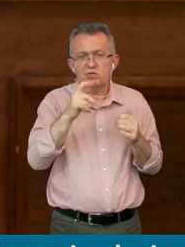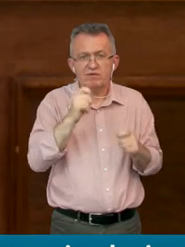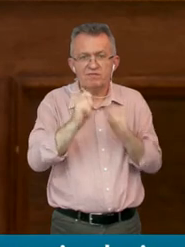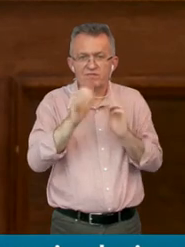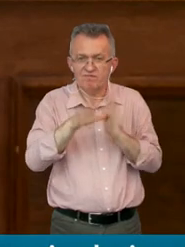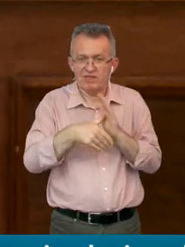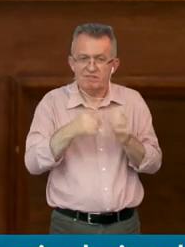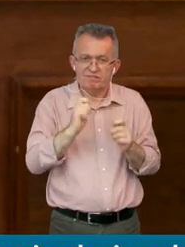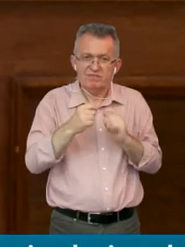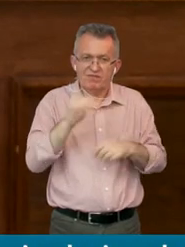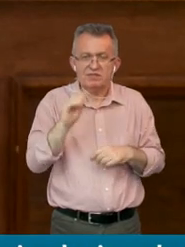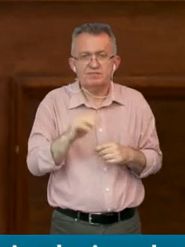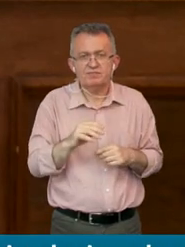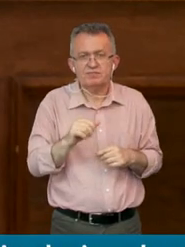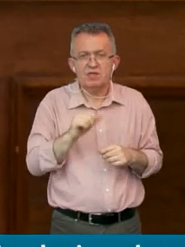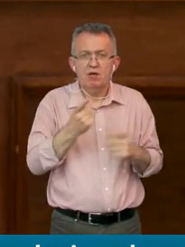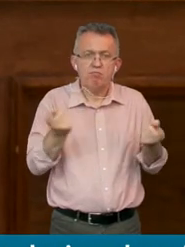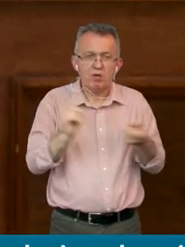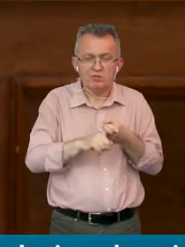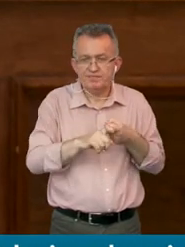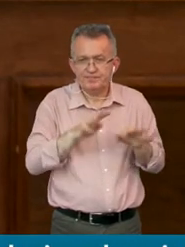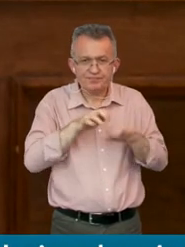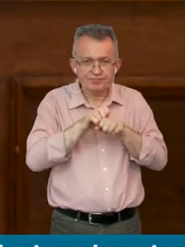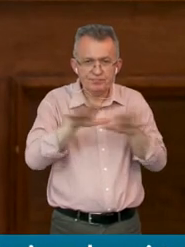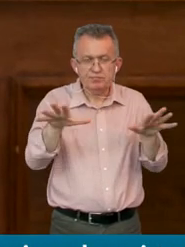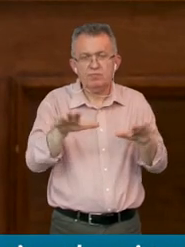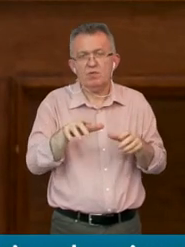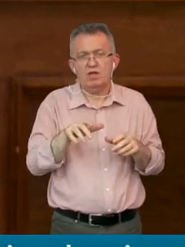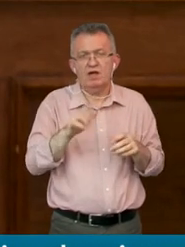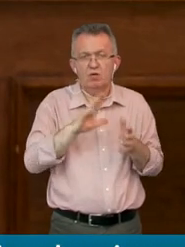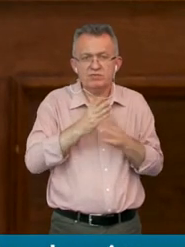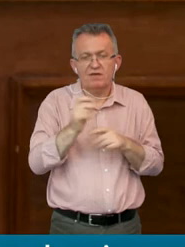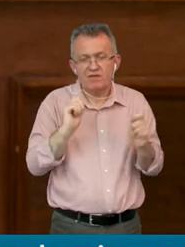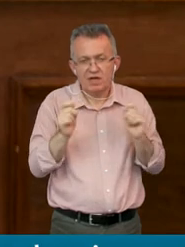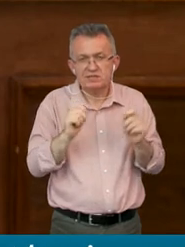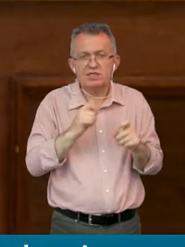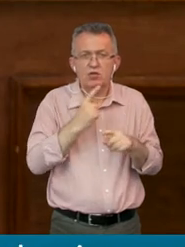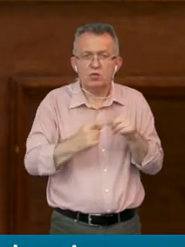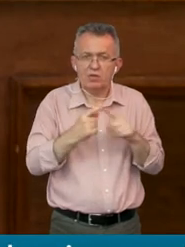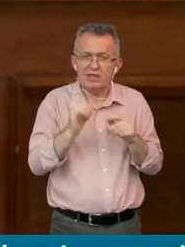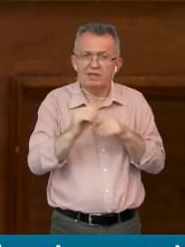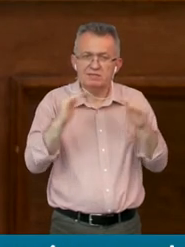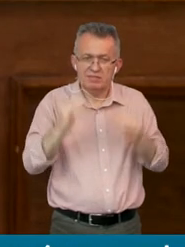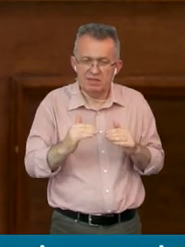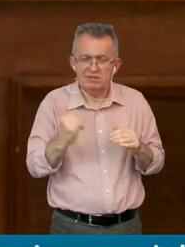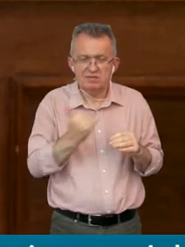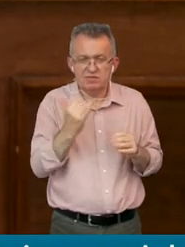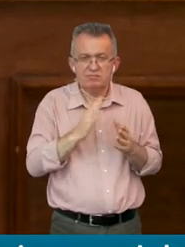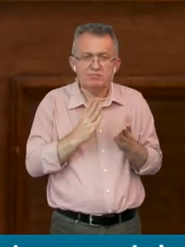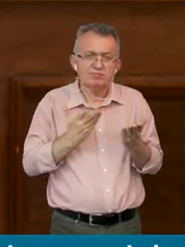Przemysławie, no, siatka połączeń, bo rozumiem, że też chodzi panu o wakacje, no, zawsze jest troszeczkę wygaszana na wakacje z uwagi na